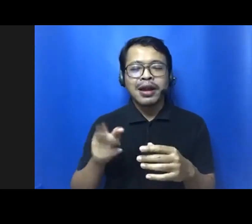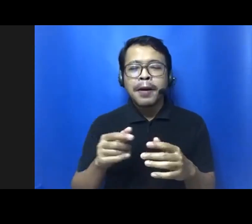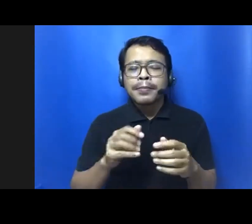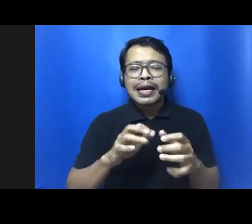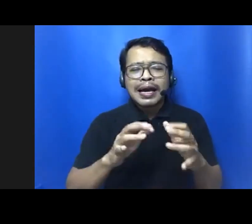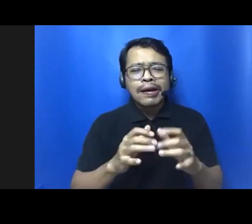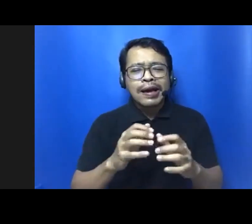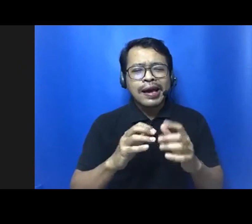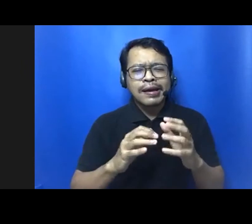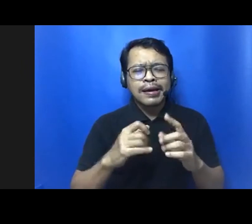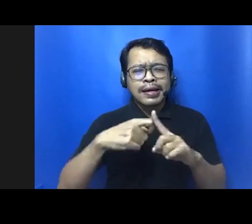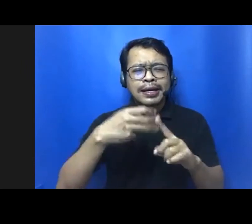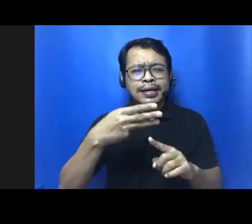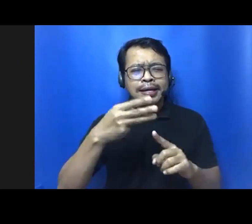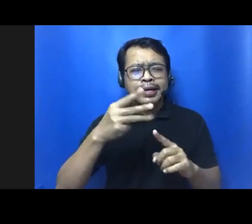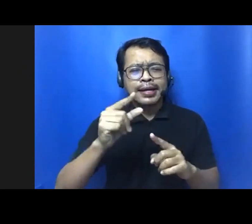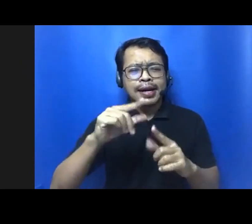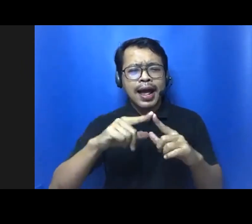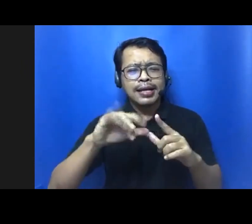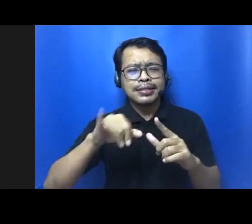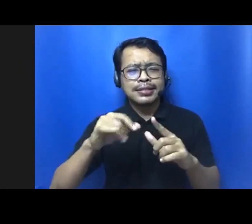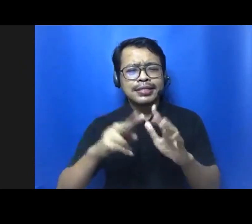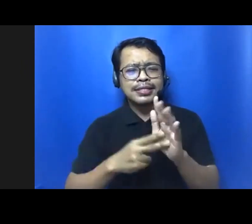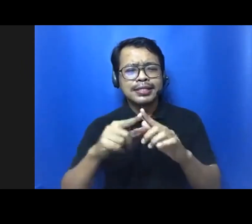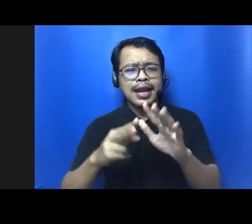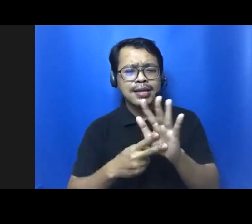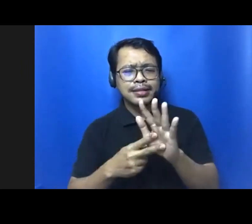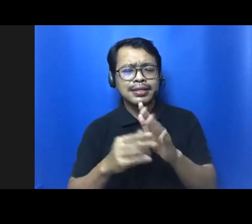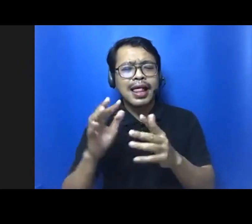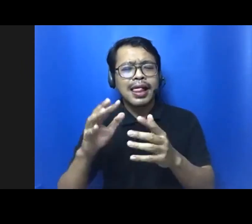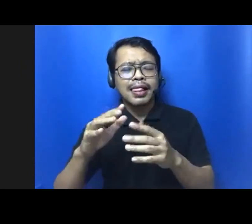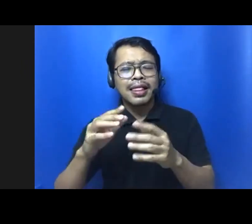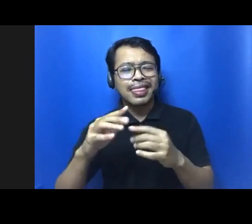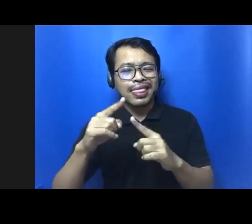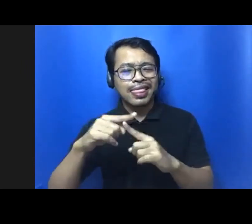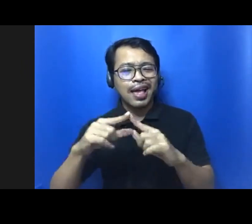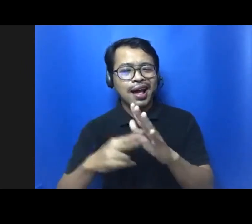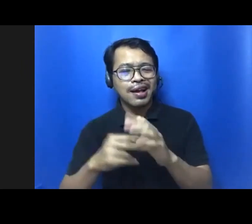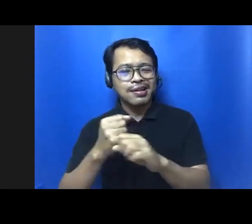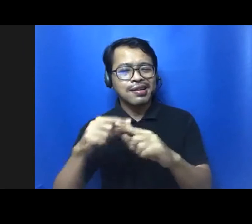Kita kerjasama dengan salah satu LPK. Kemudian yang kedua pelatihan membatik,